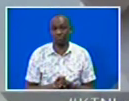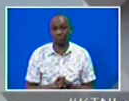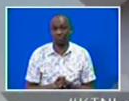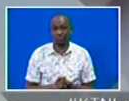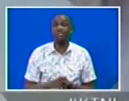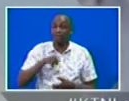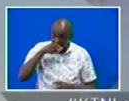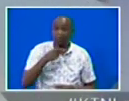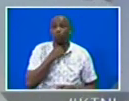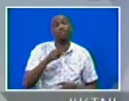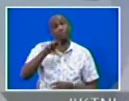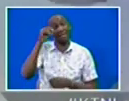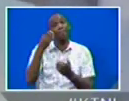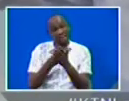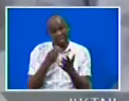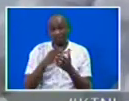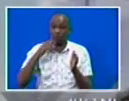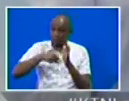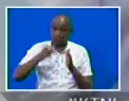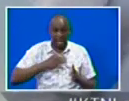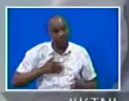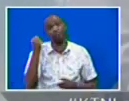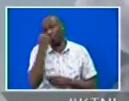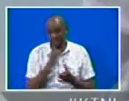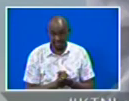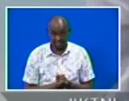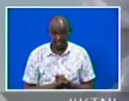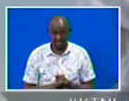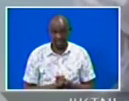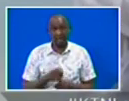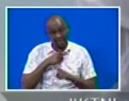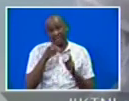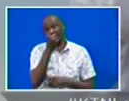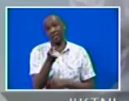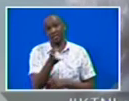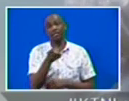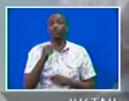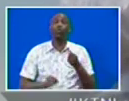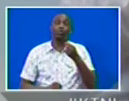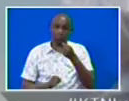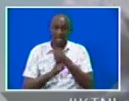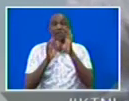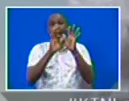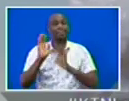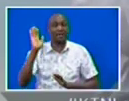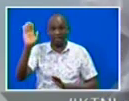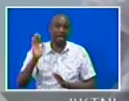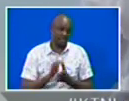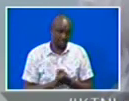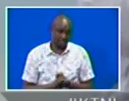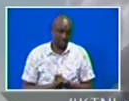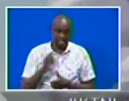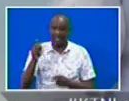Walitaka kwenda kuchukua pesa kule katika factory yetu ya Mumias, shilingi milioni 10, kuwasaidia katika kampeni zao za Jubilee